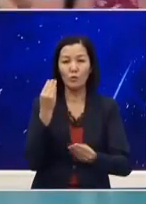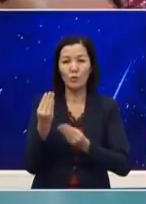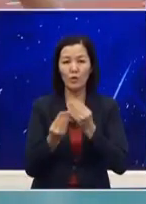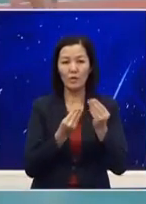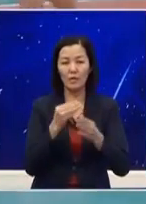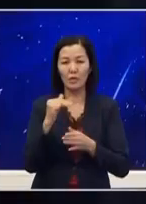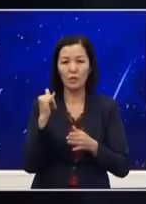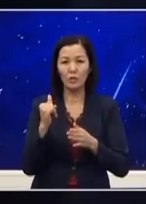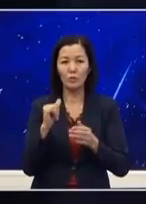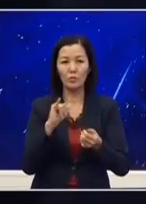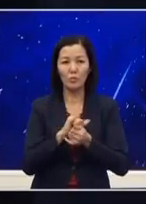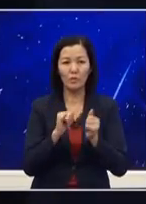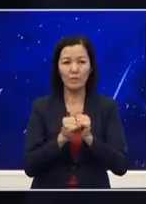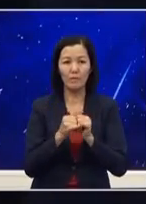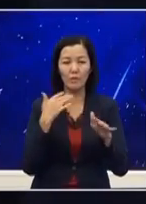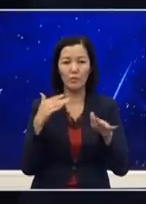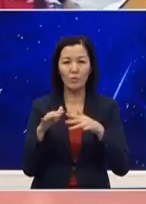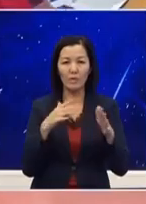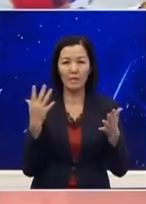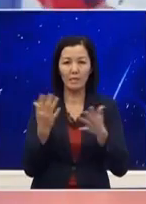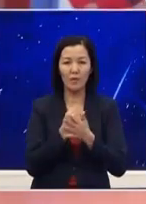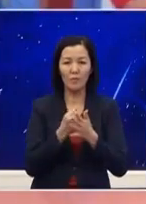де жетсу өскемендіктердің осал тұсын тапты.